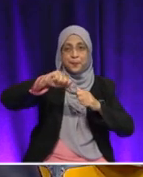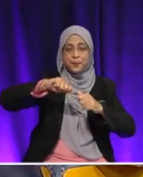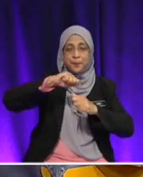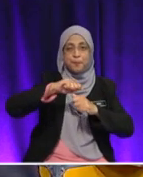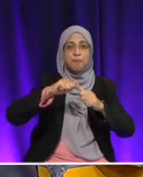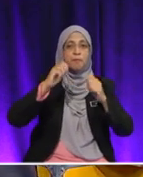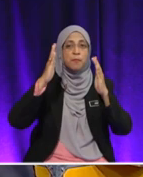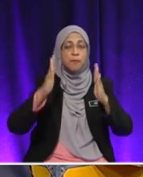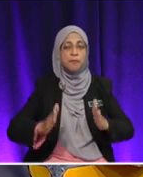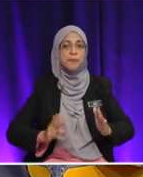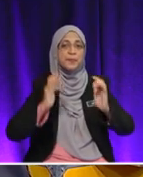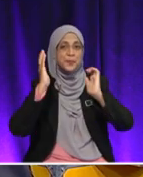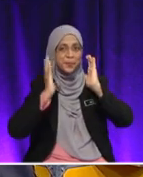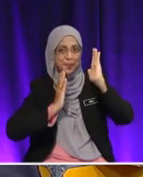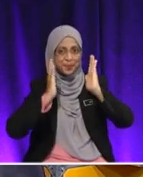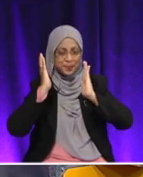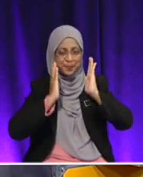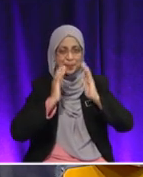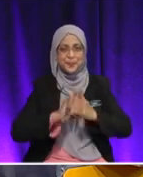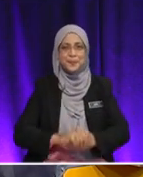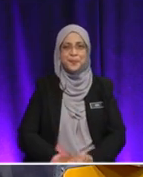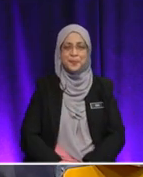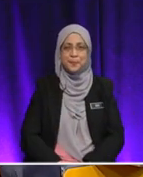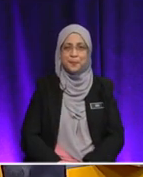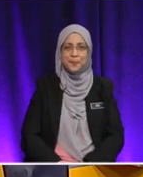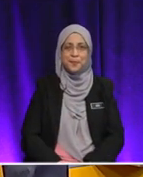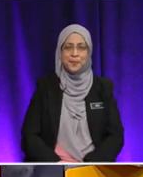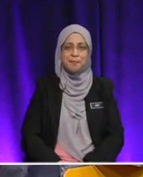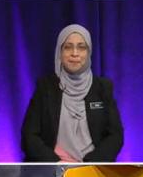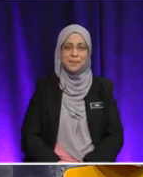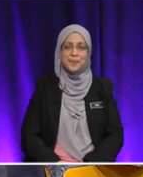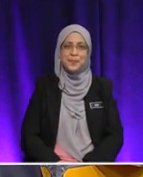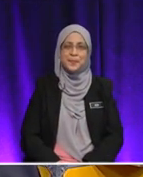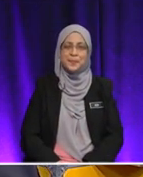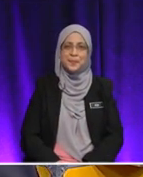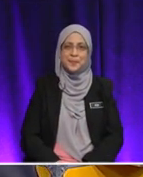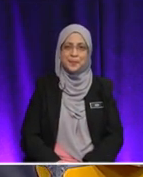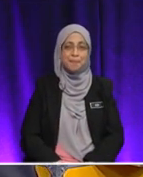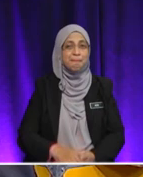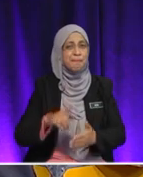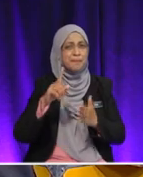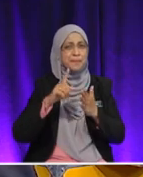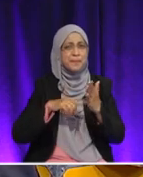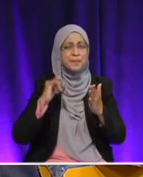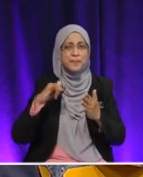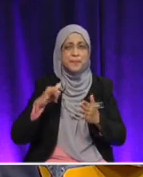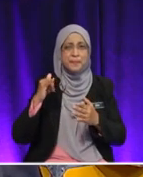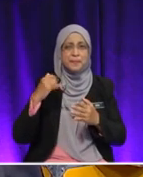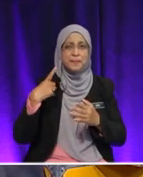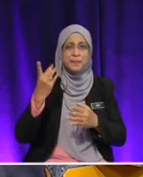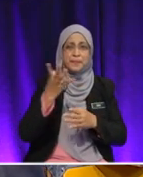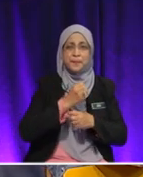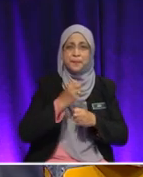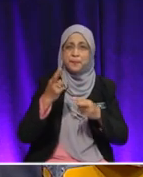meliputi semua perkara secara keseluruhannya Oke seterusnya pula apa yang kita dapat merumuskan dari